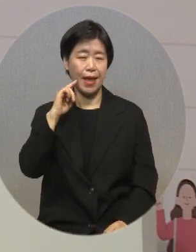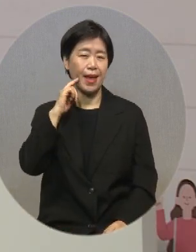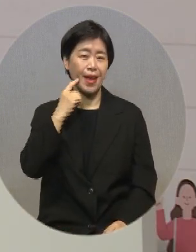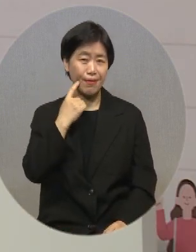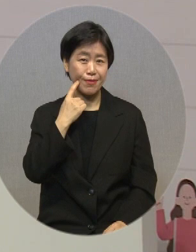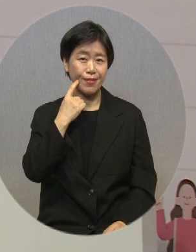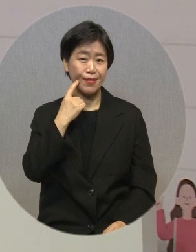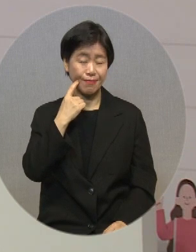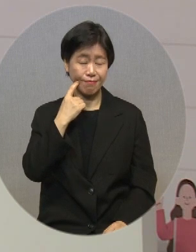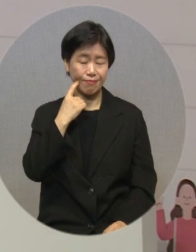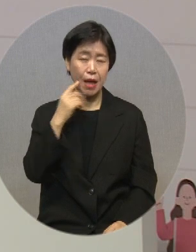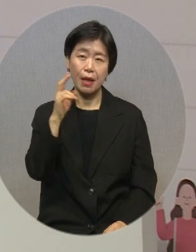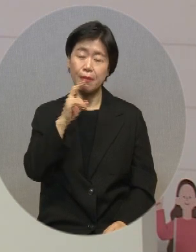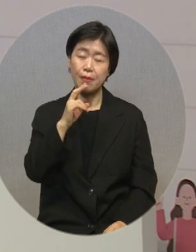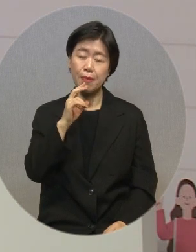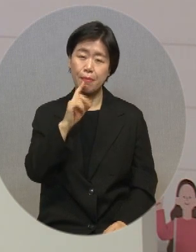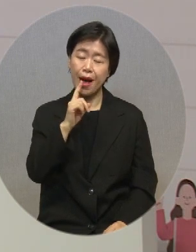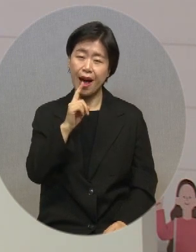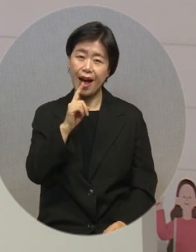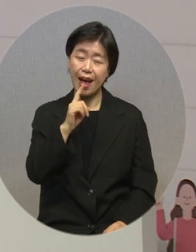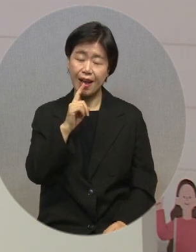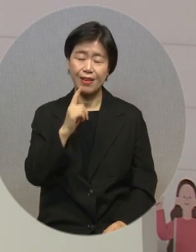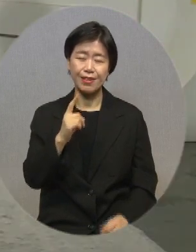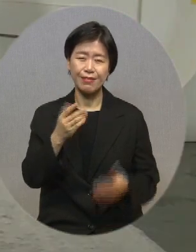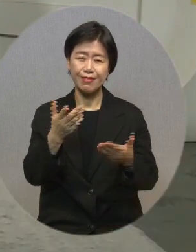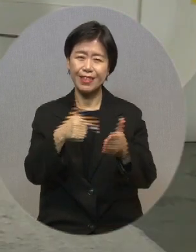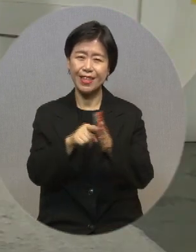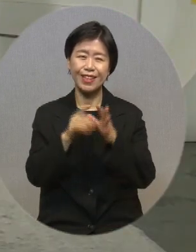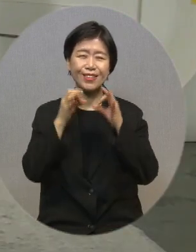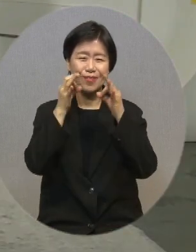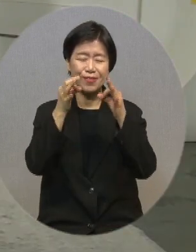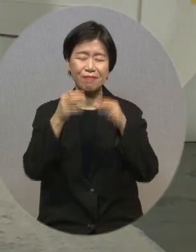맑게 아, 저도 오늘부터는 같이. 이런 방송을 하겠어요.